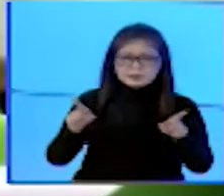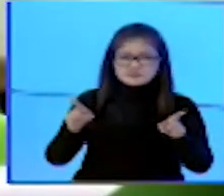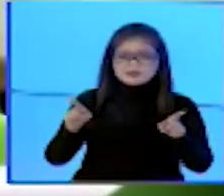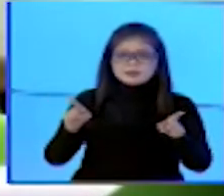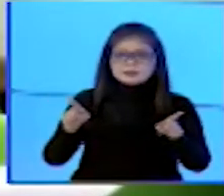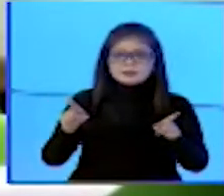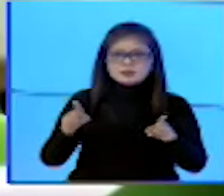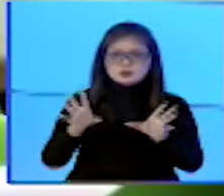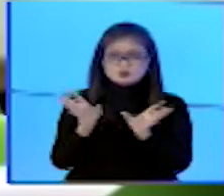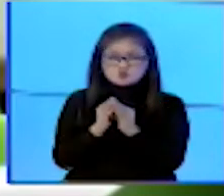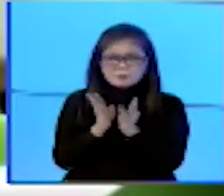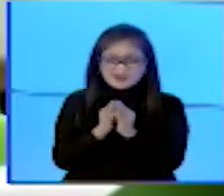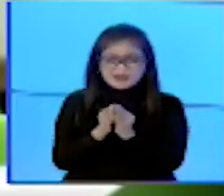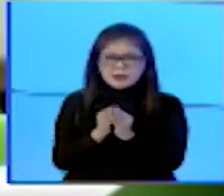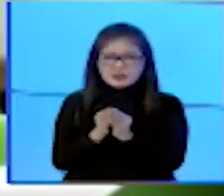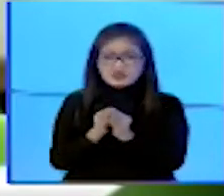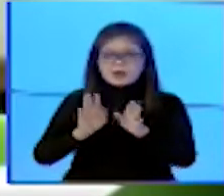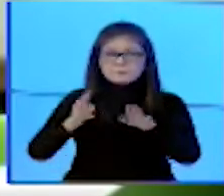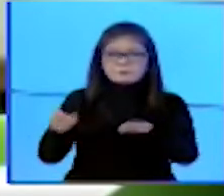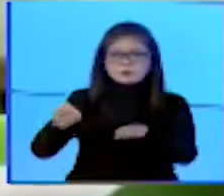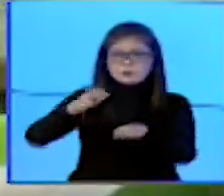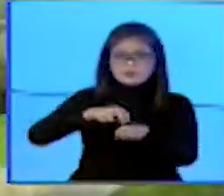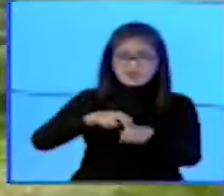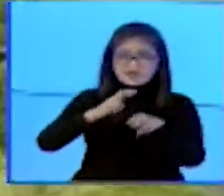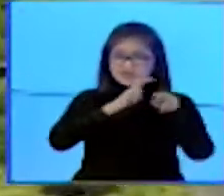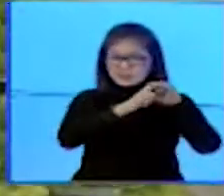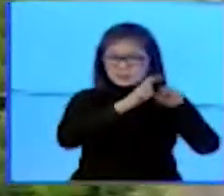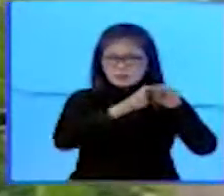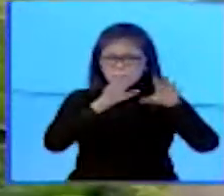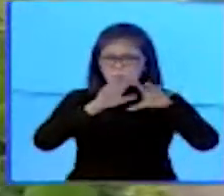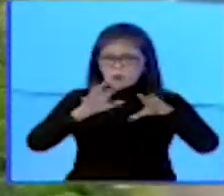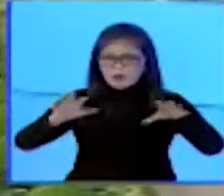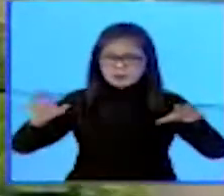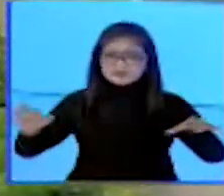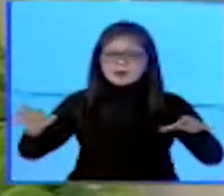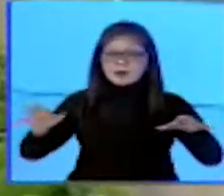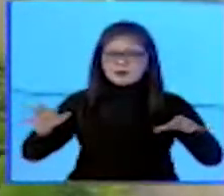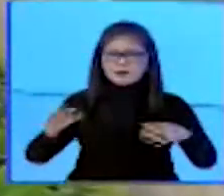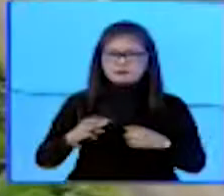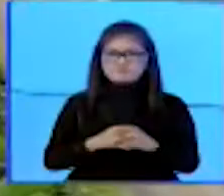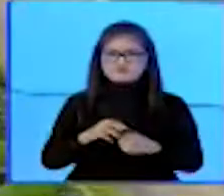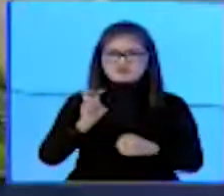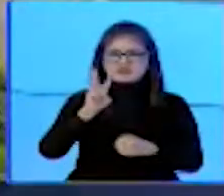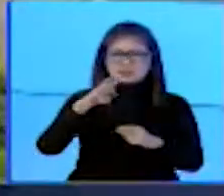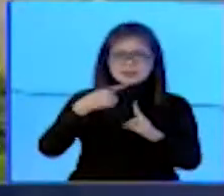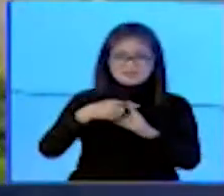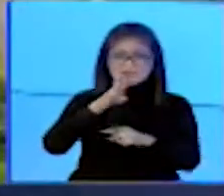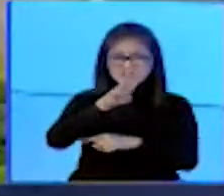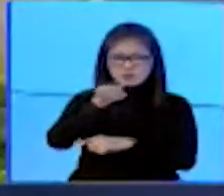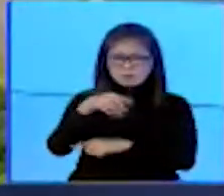jumlah penumpang yang ada di kereta api ini cukup besar, maka penambahan 3,5%